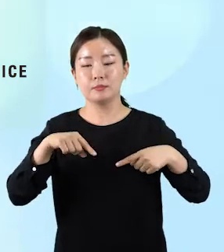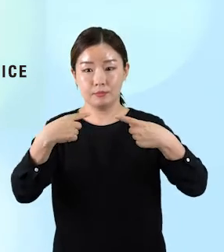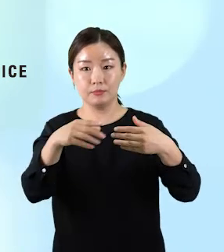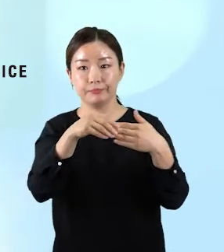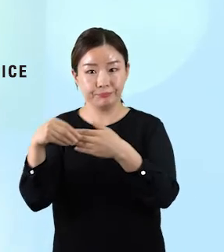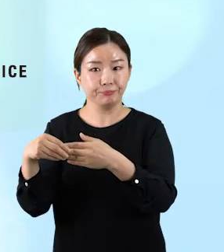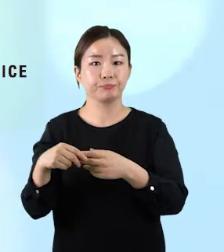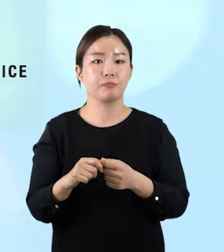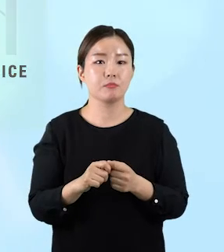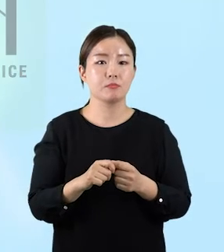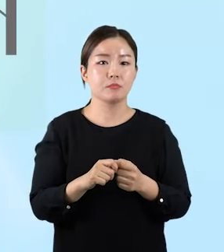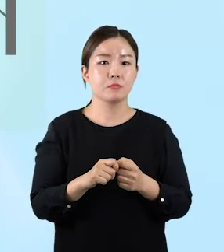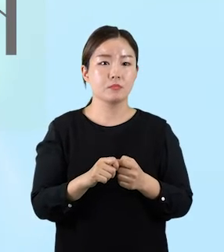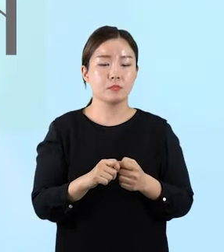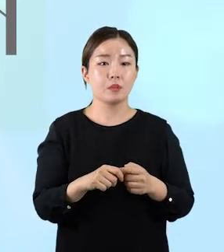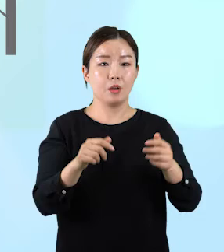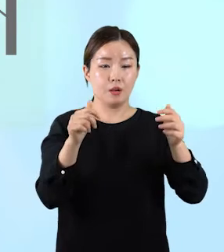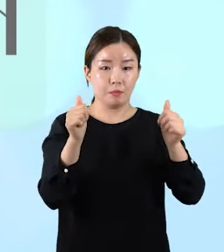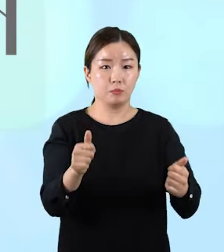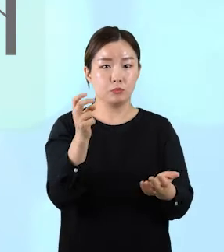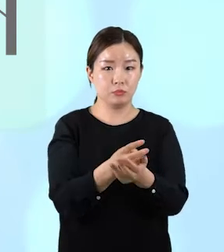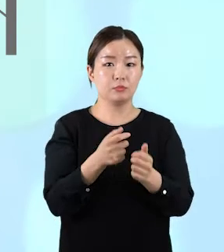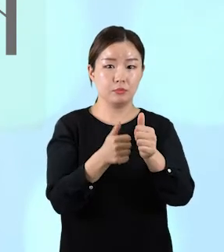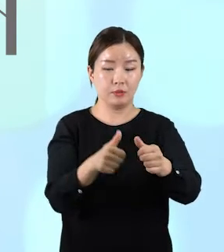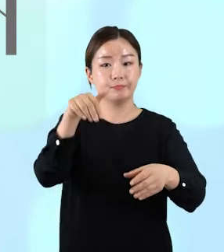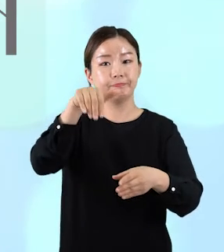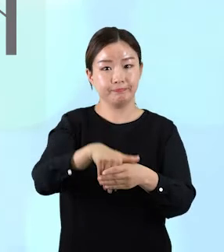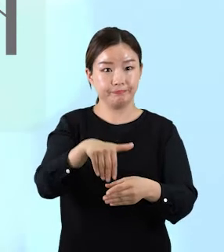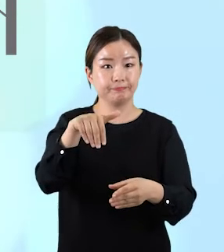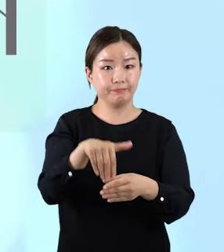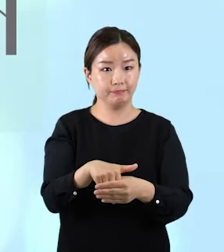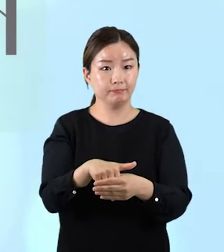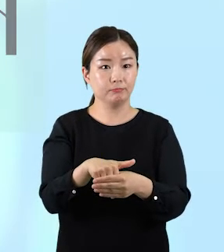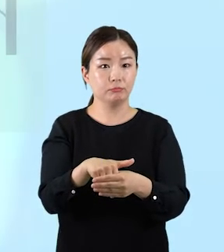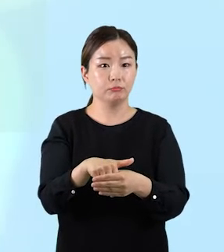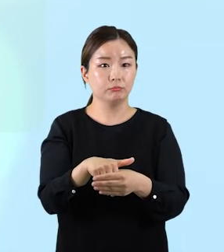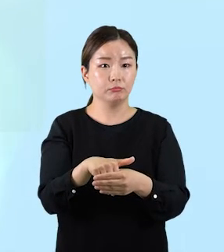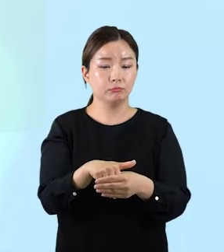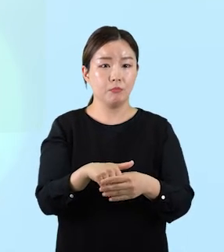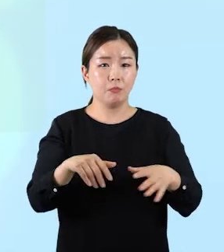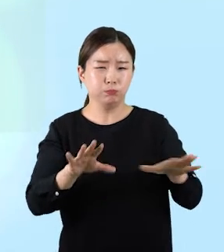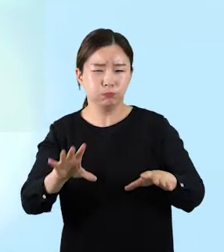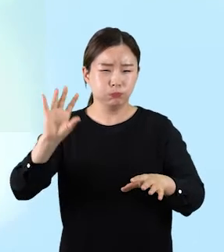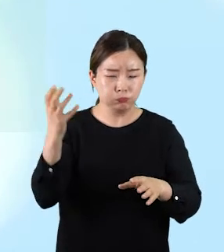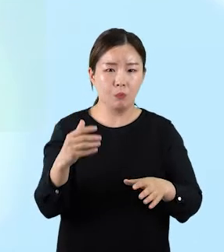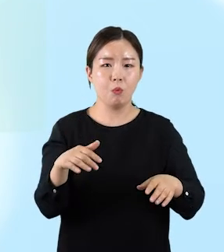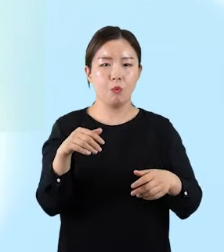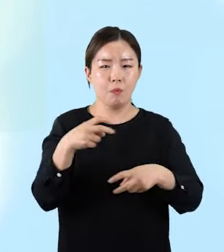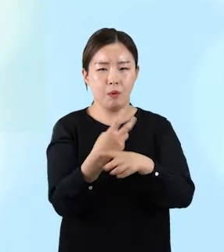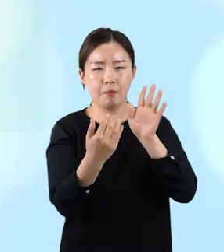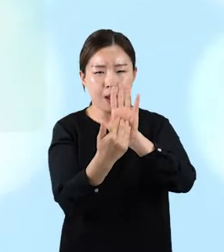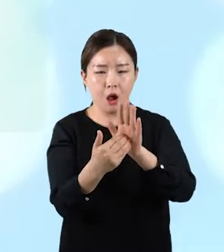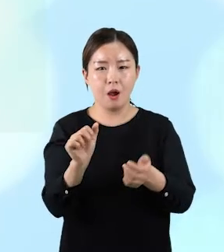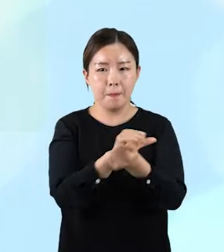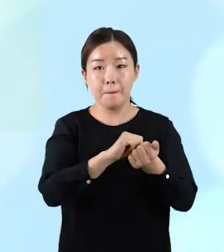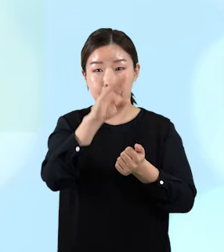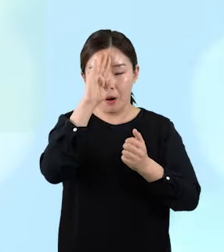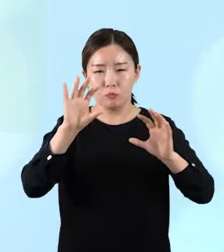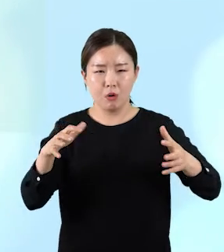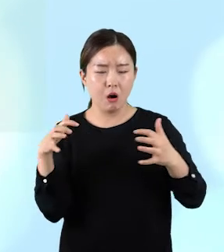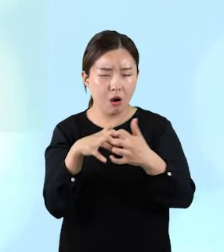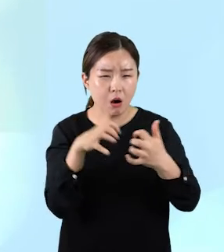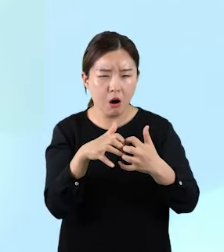국가기관에 소환되는 경우 법률의 규정에 따라 투표에 참여할 경우 천재지변, 교통차단,